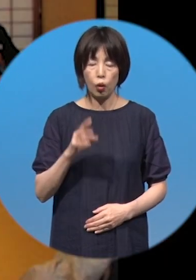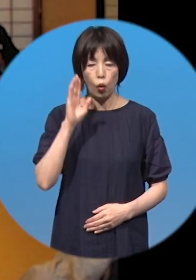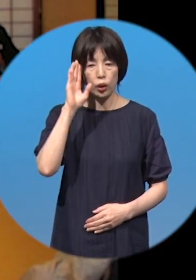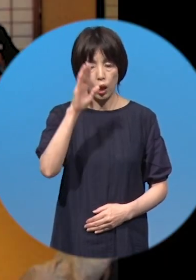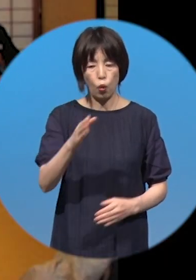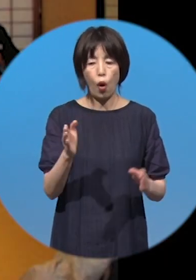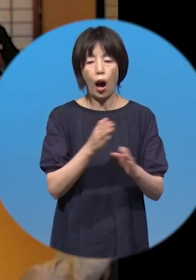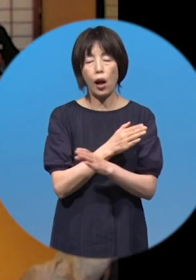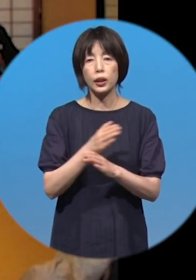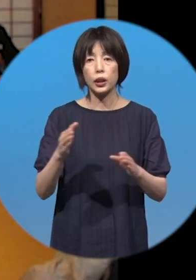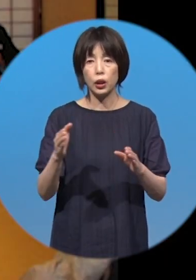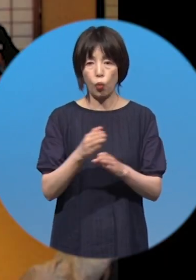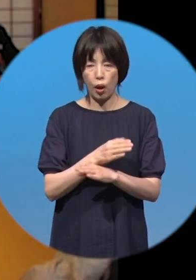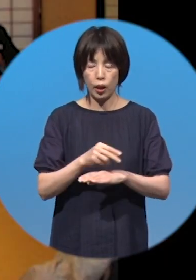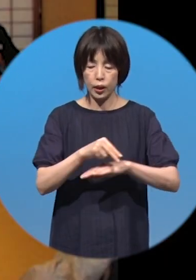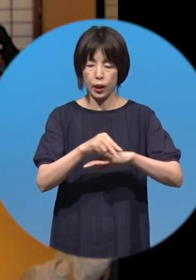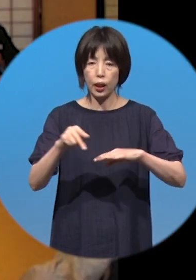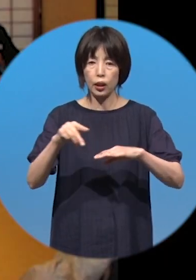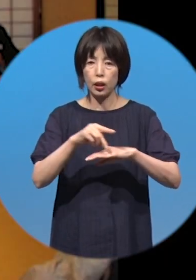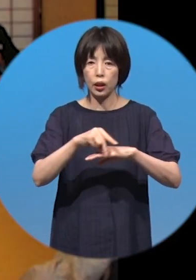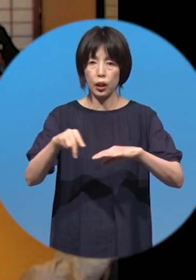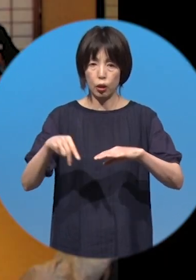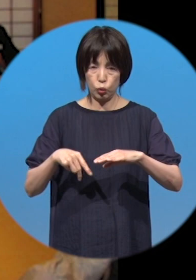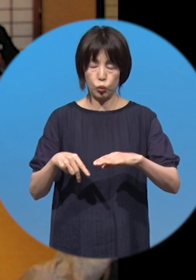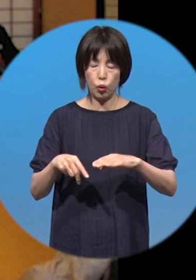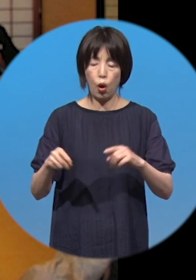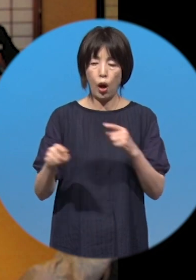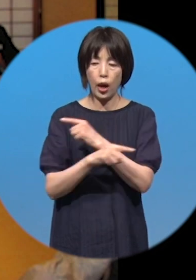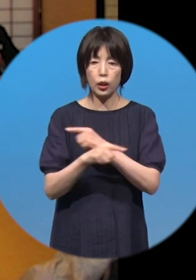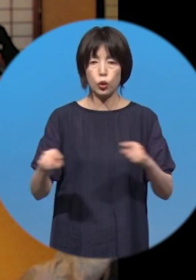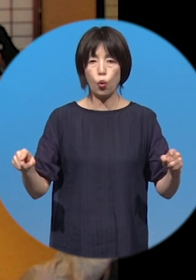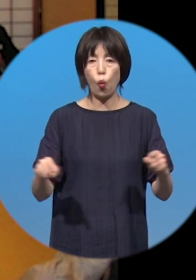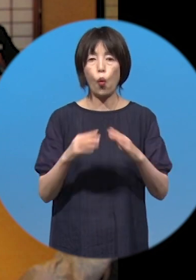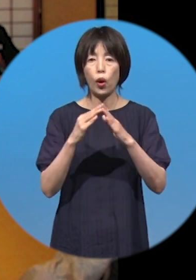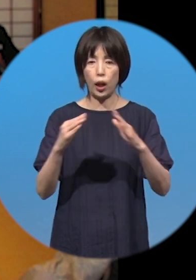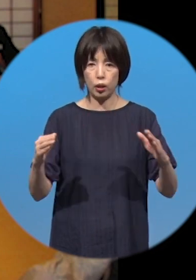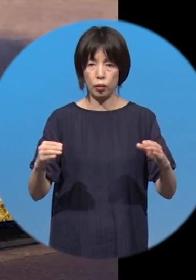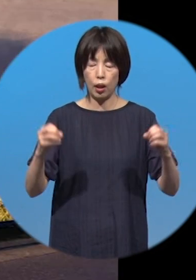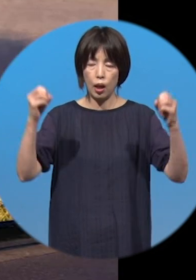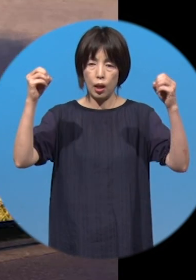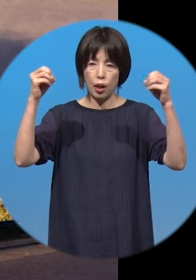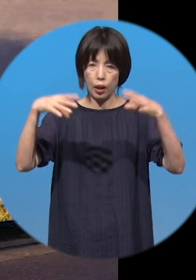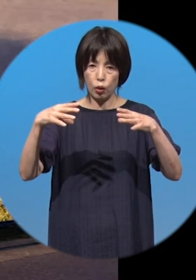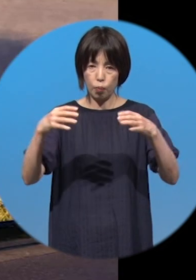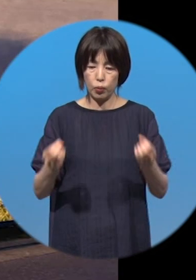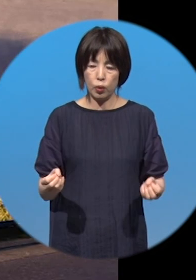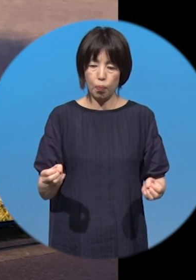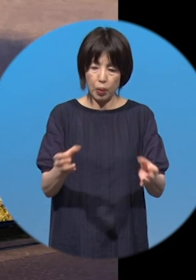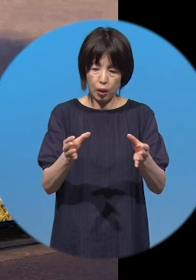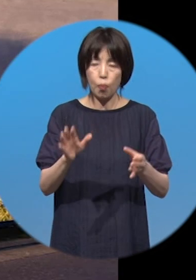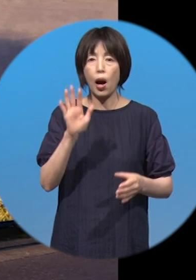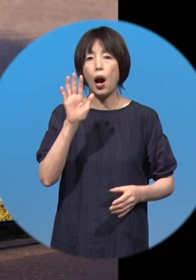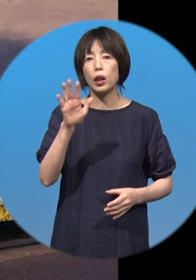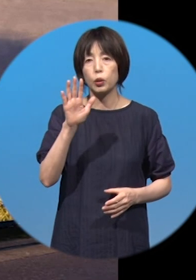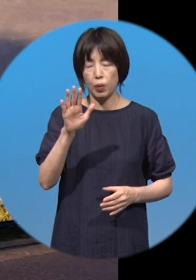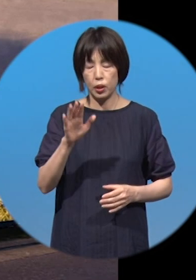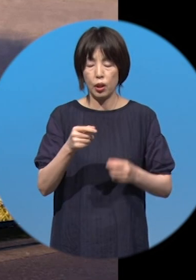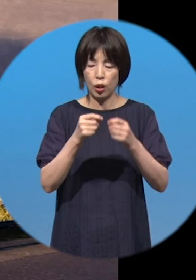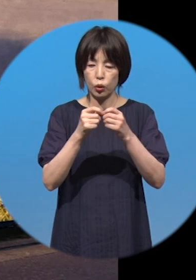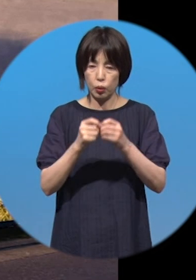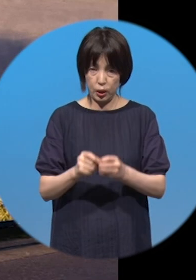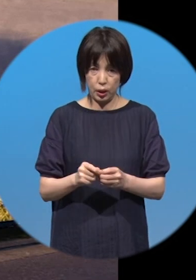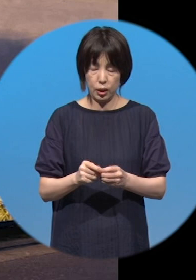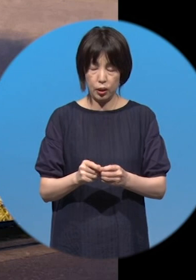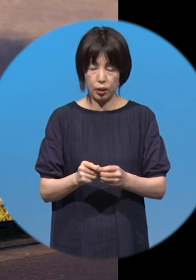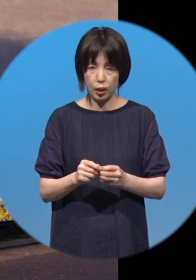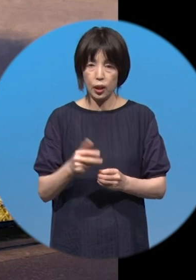後秋には企画展や邦楽演奏会、そしてライトアップも行う予定ですので、詳細につきまし